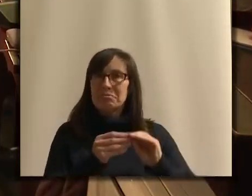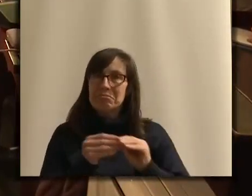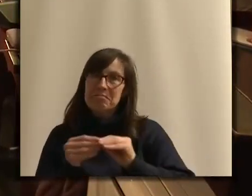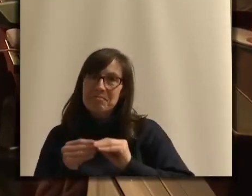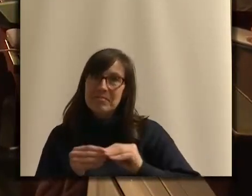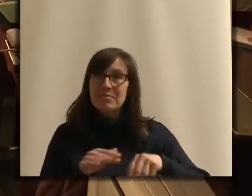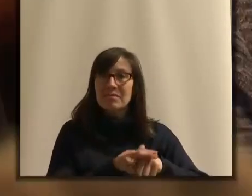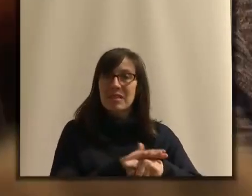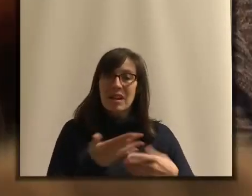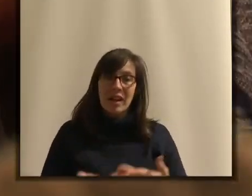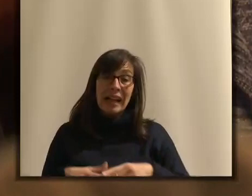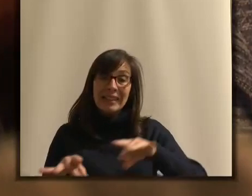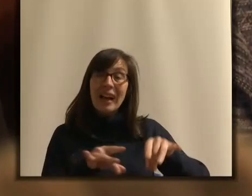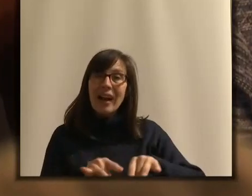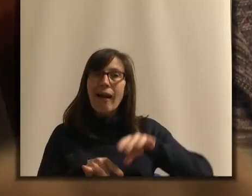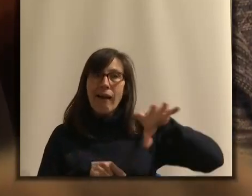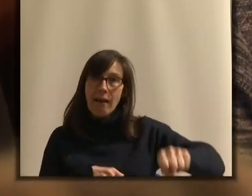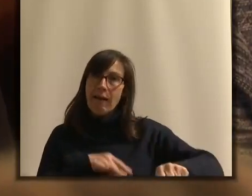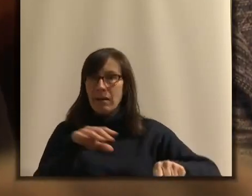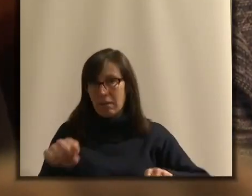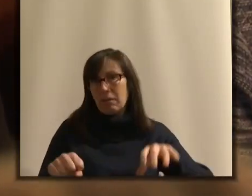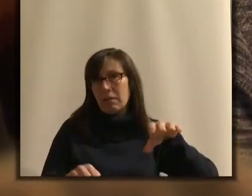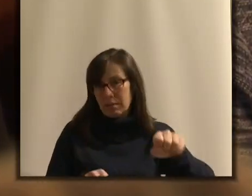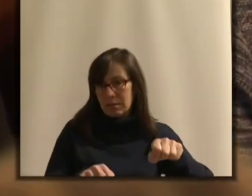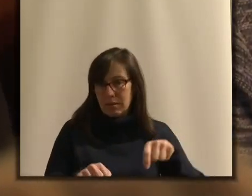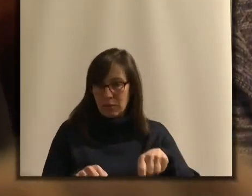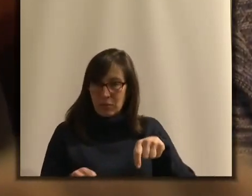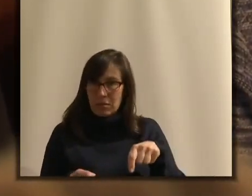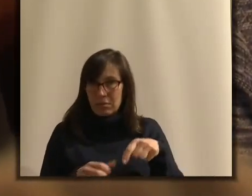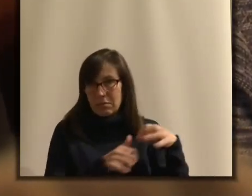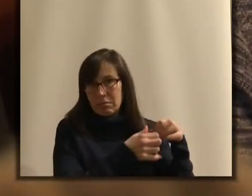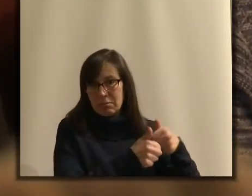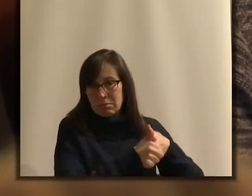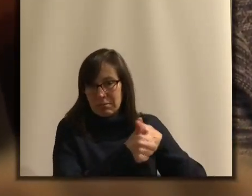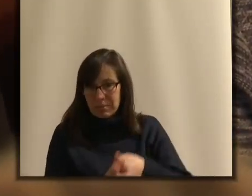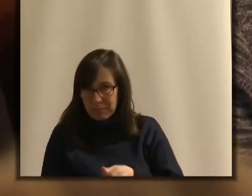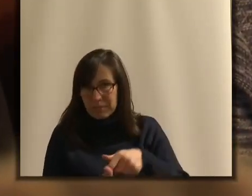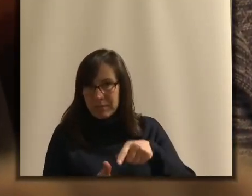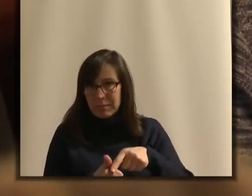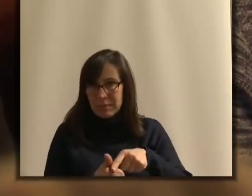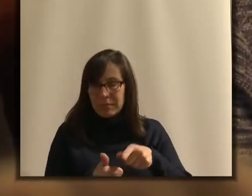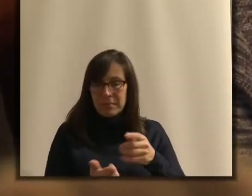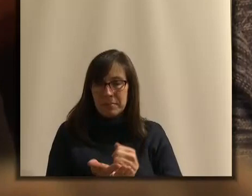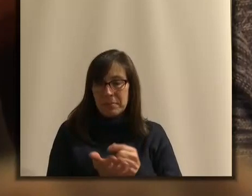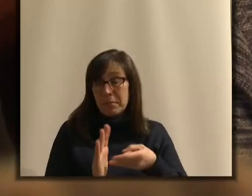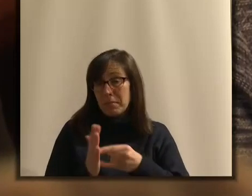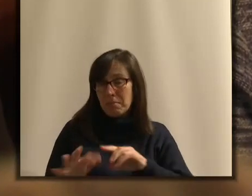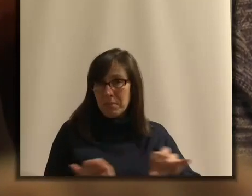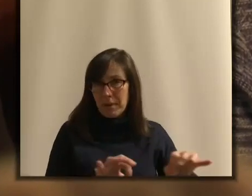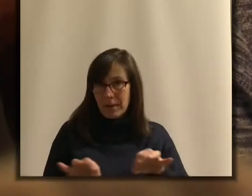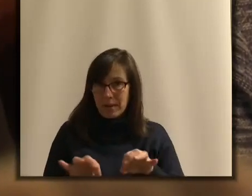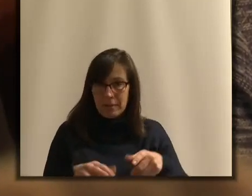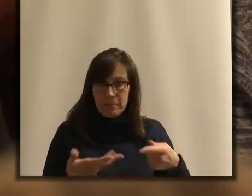les expropiacions fixades en aquest planejament per millora de la ciutat. I aquesta n'és un exemple. Sí, això